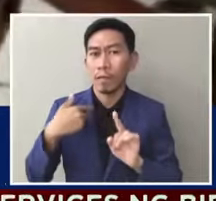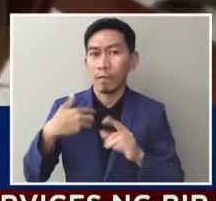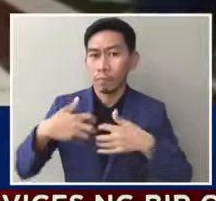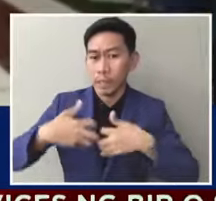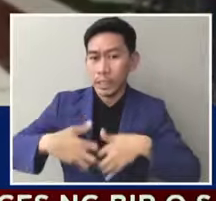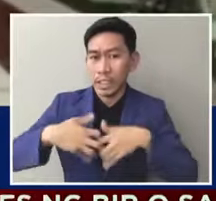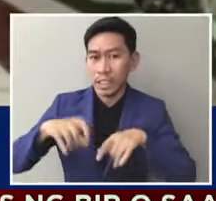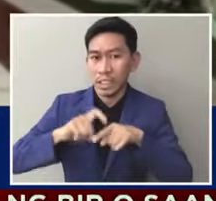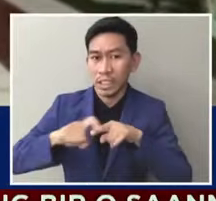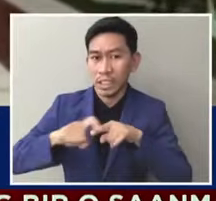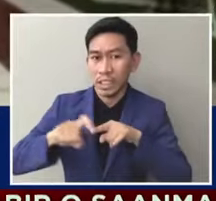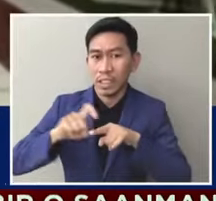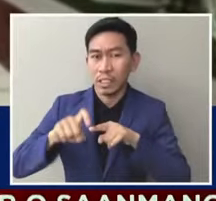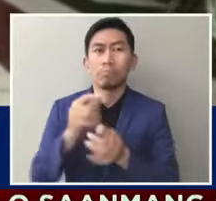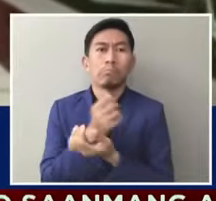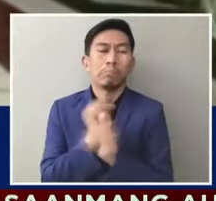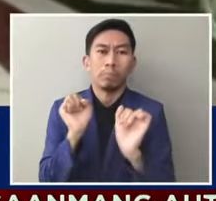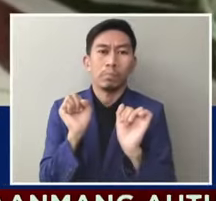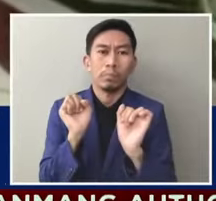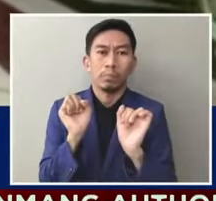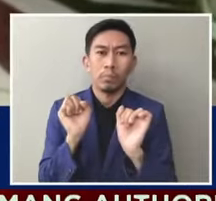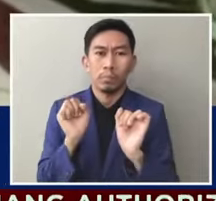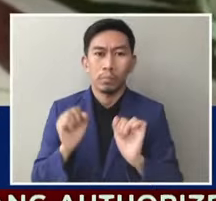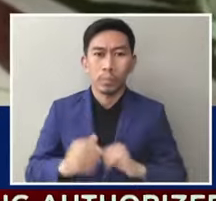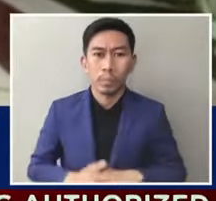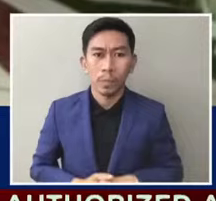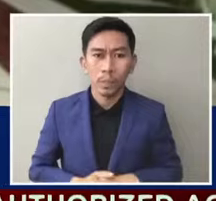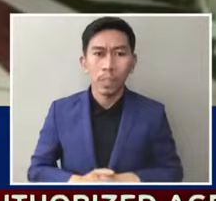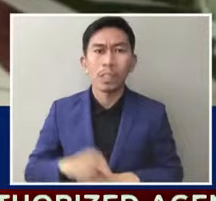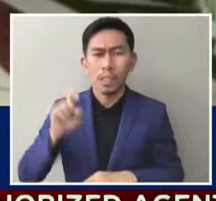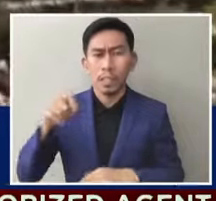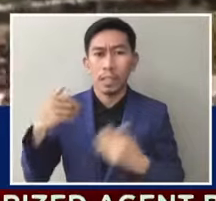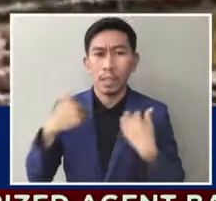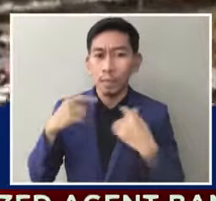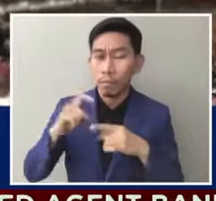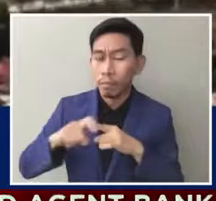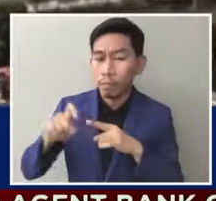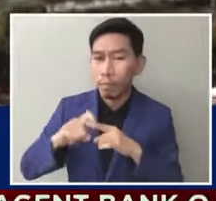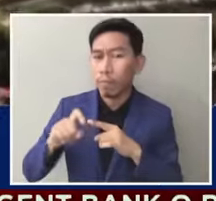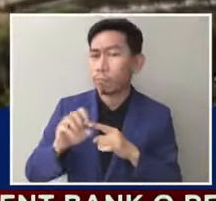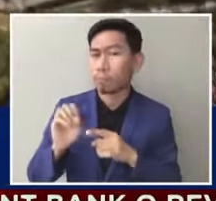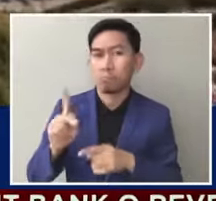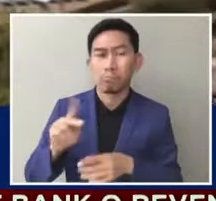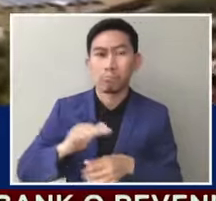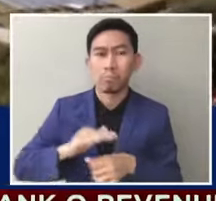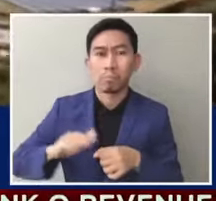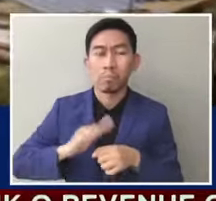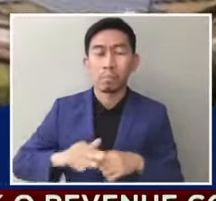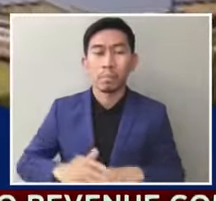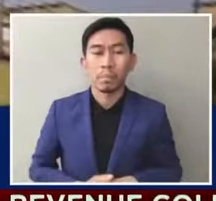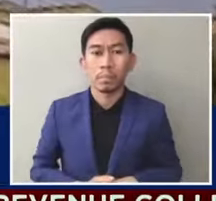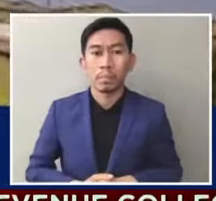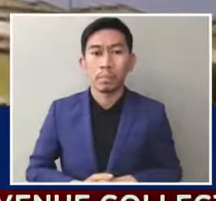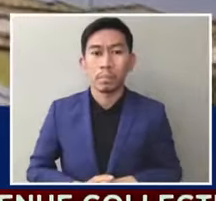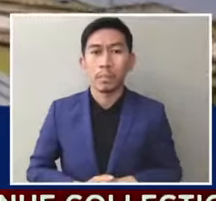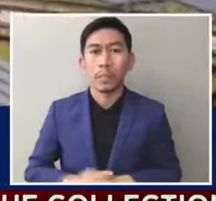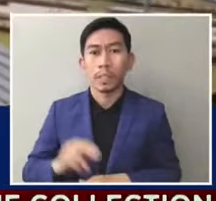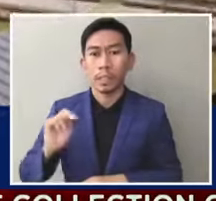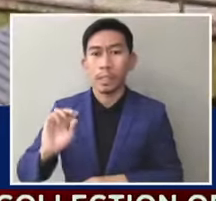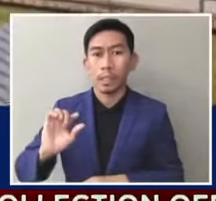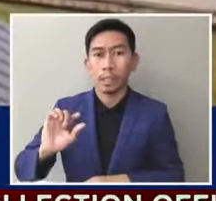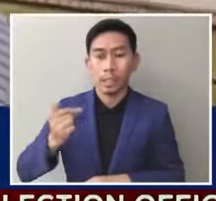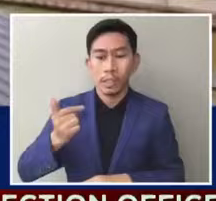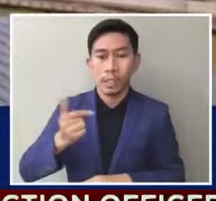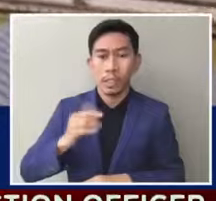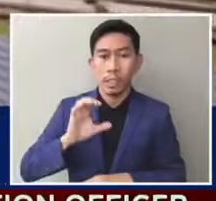generation city. Basta may kuryente lang, may power lang sa atin. Kahit El Nino pa. Pero nilinaw ng NGCP na hindi porket